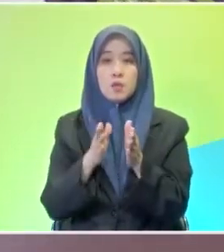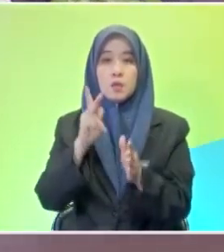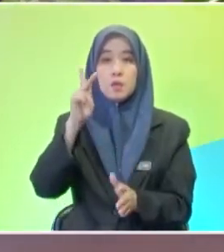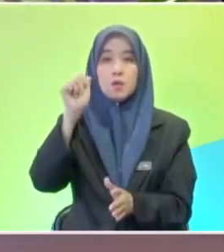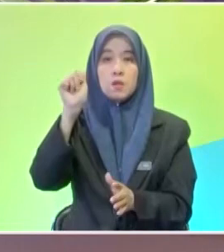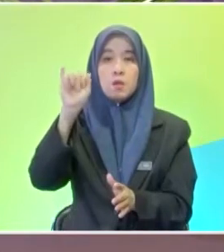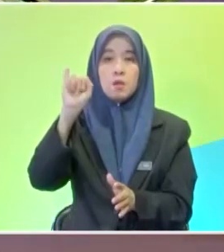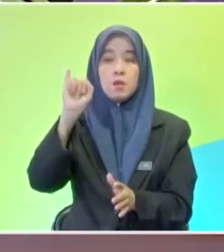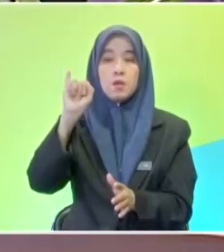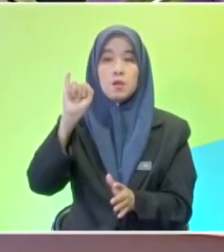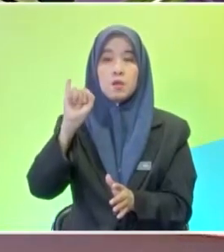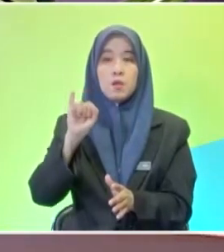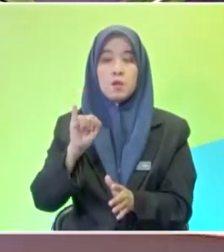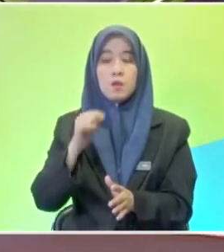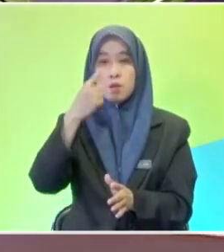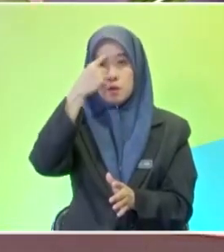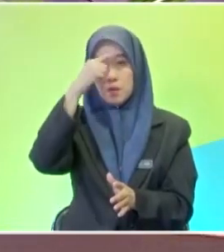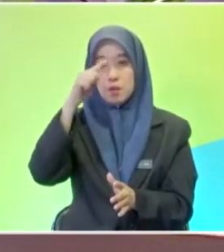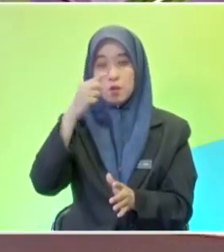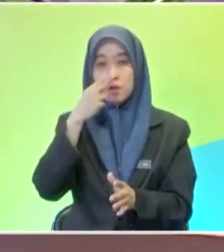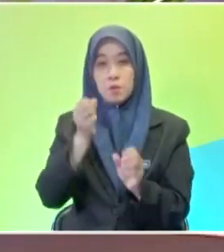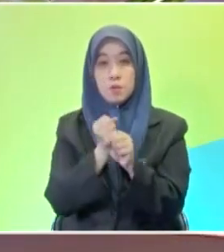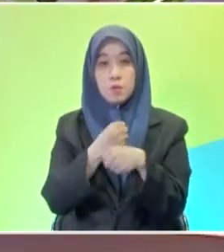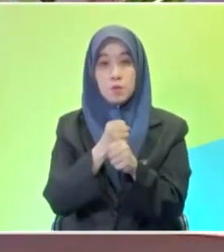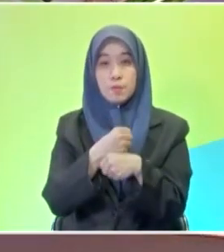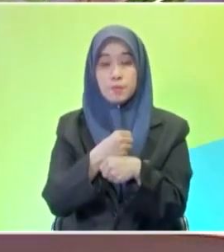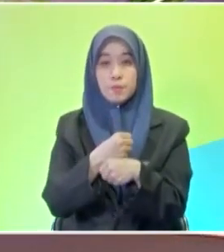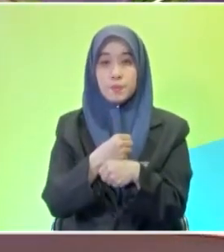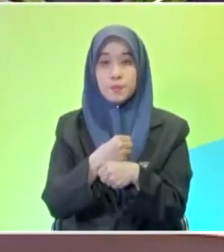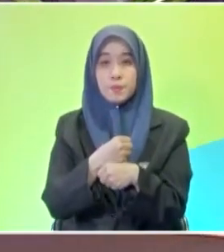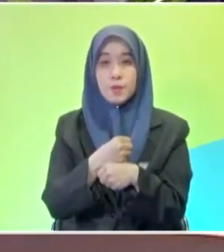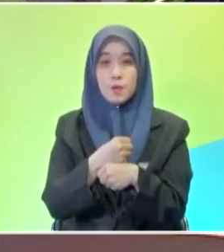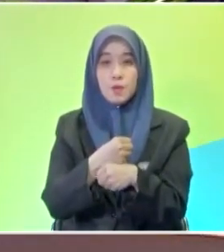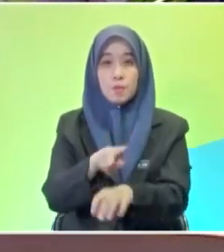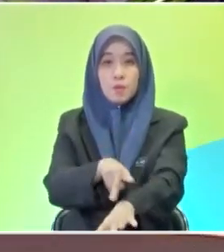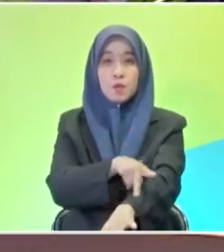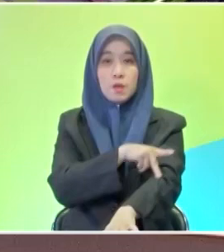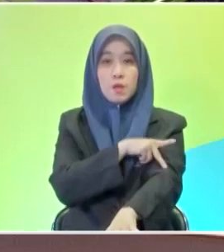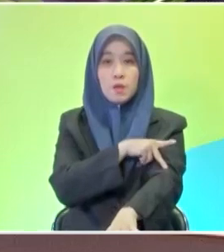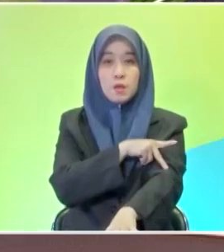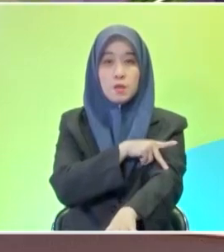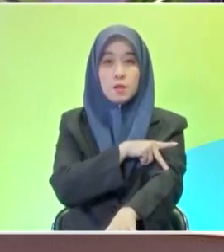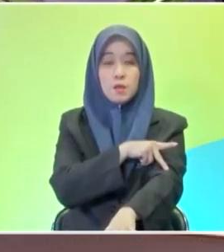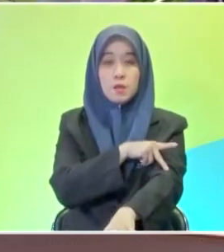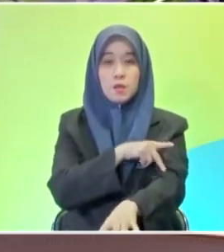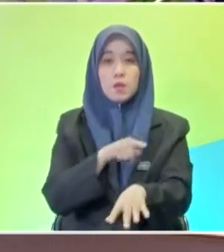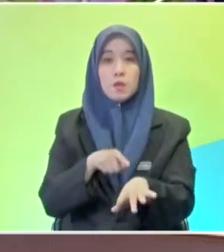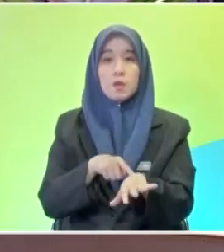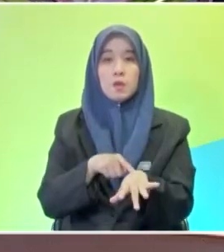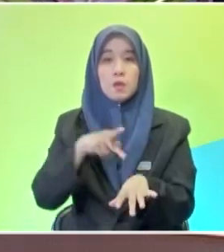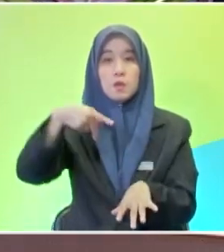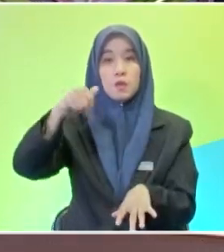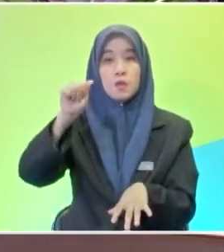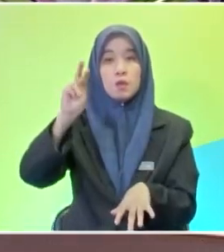seterusnya kita simak untuk bentuk bentuk yang panjang sedikit daun pandan betul